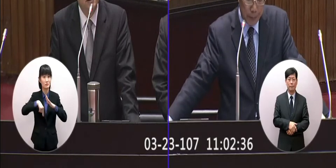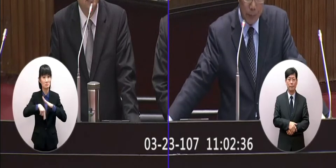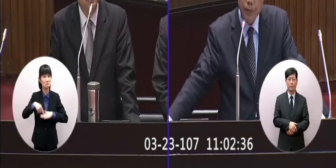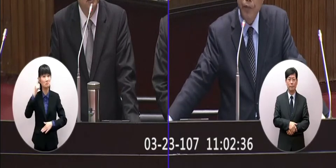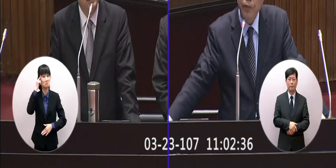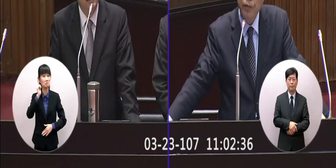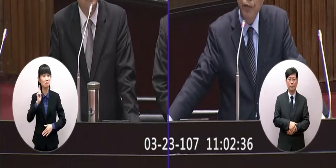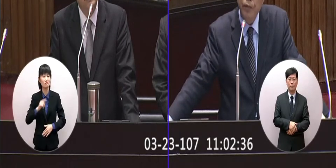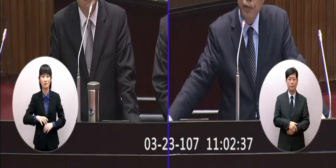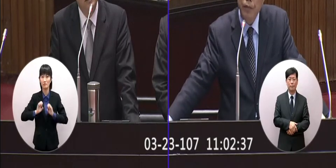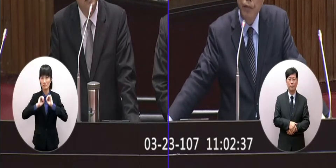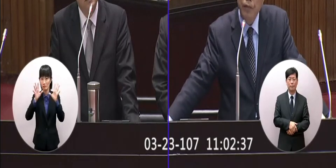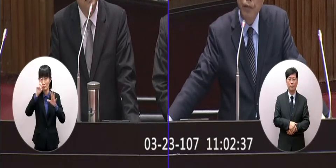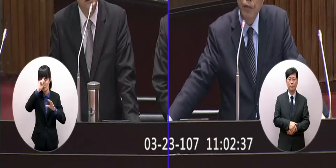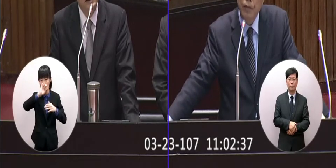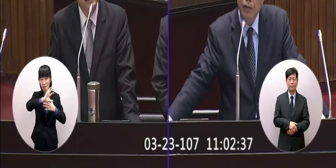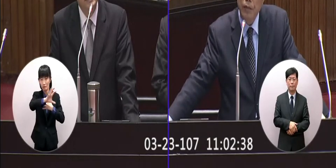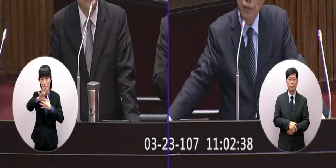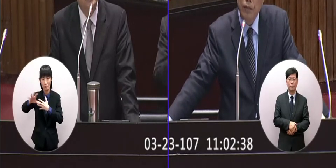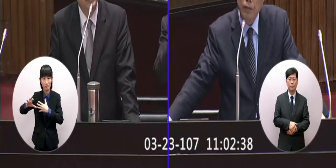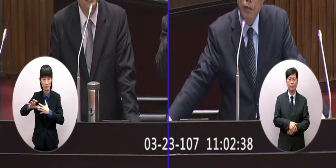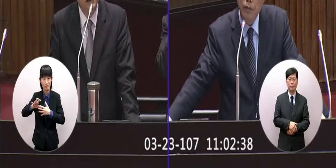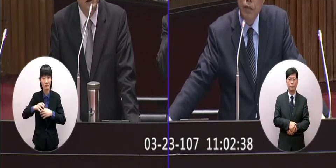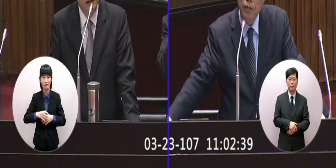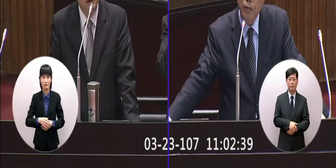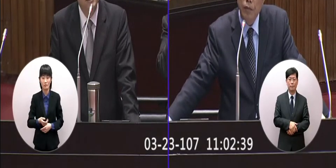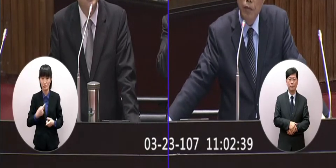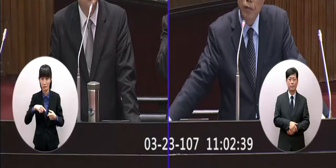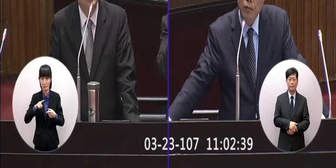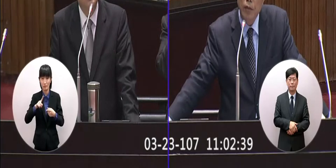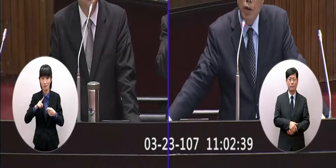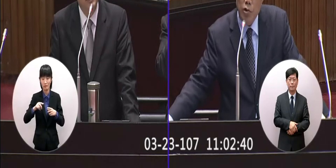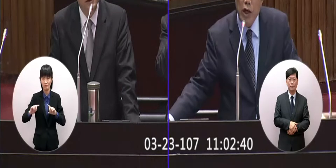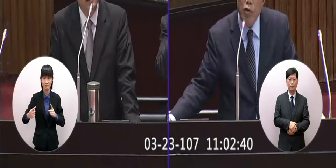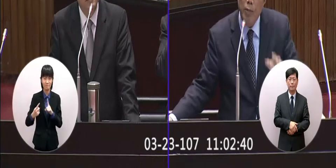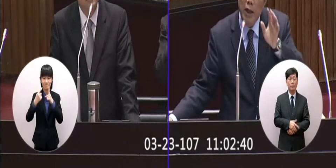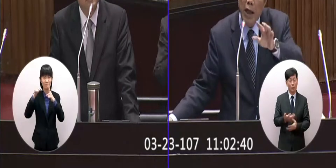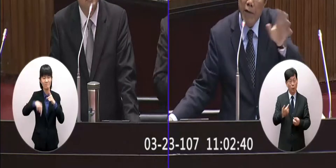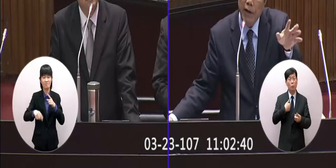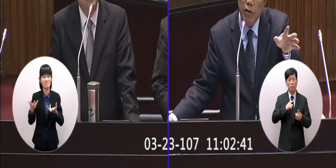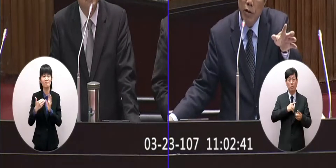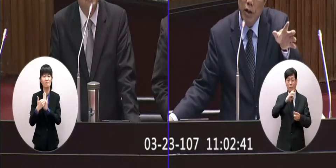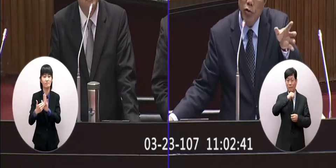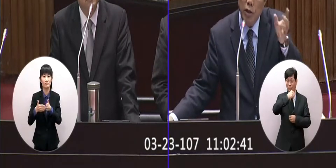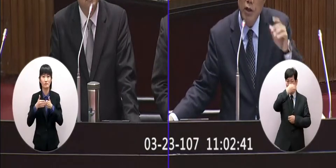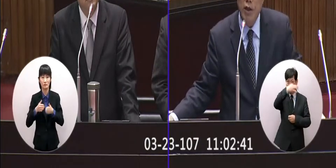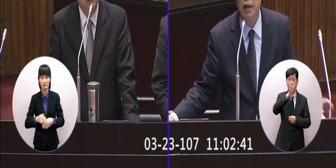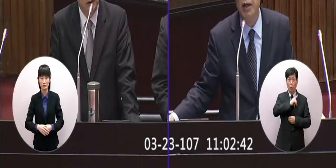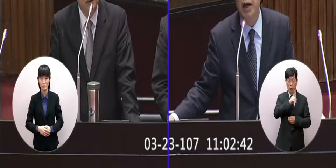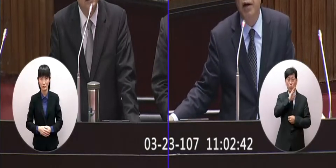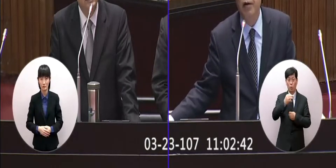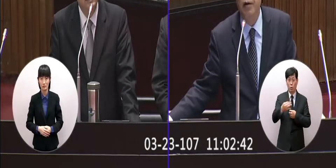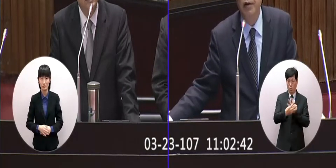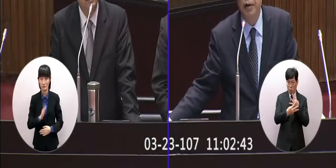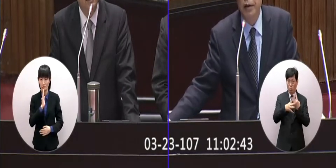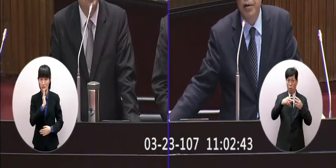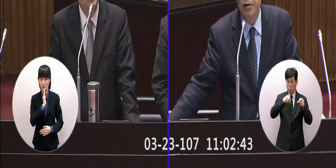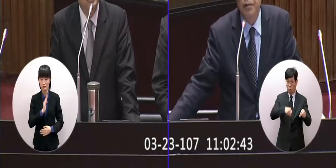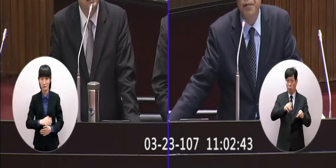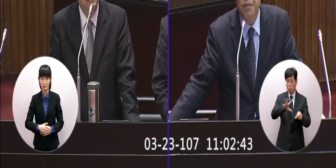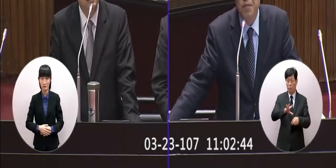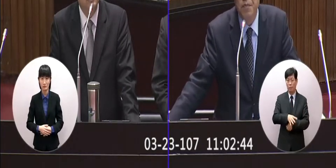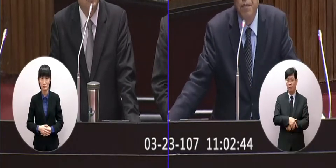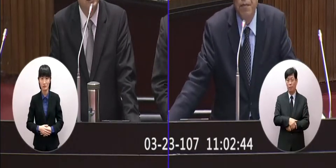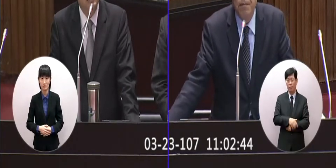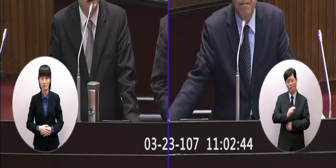是呼吁哈各国应该尽量避免引起争端的作为。 虽然我们跟台非有这个渔业协议， 是， 但